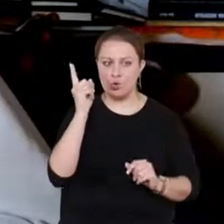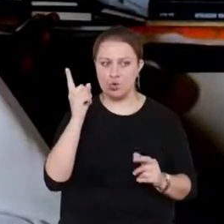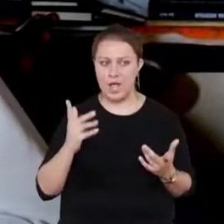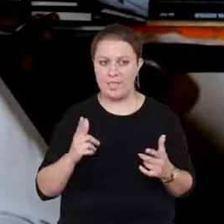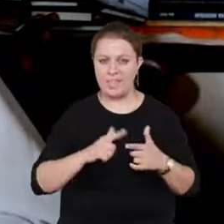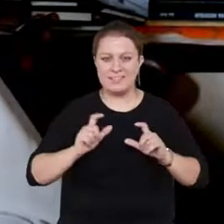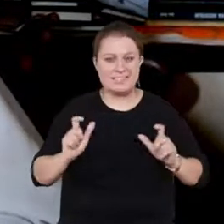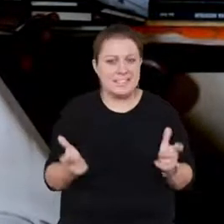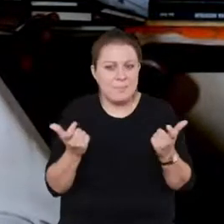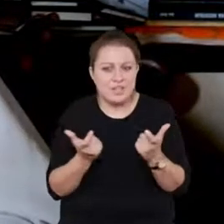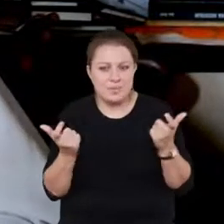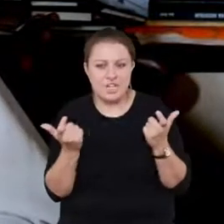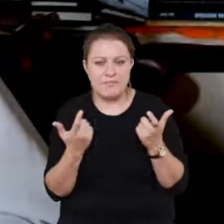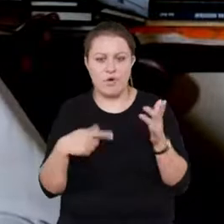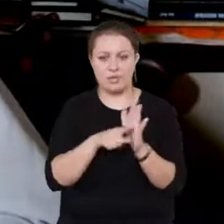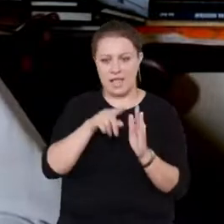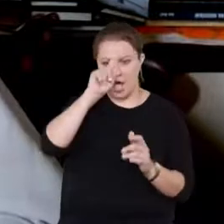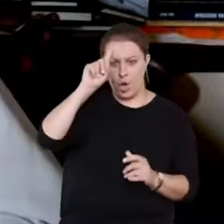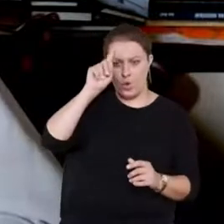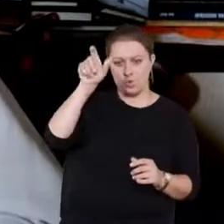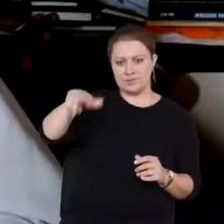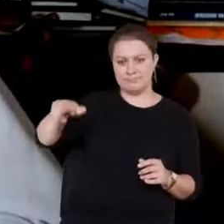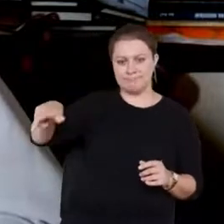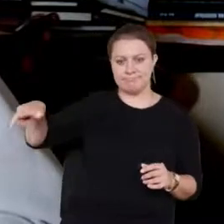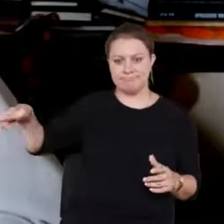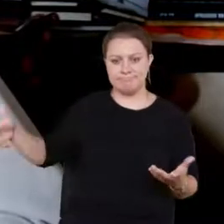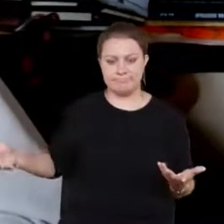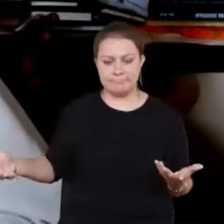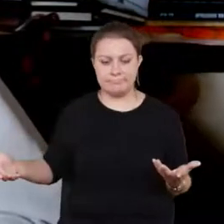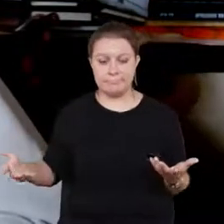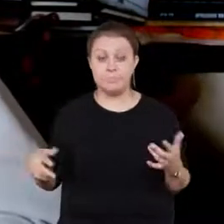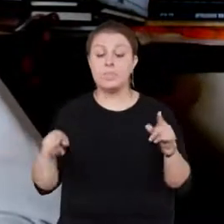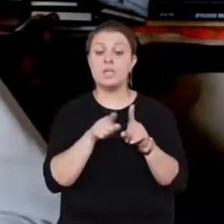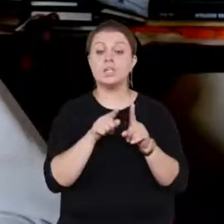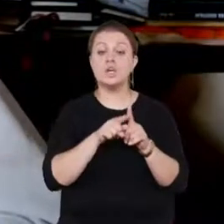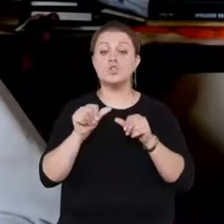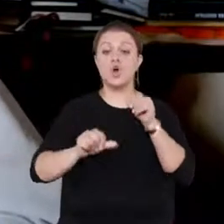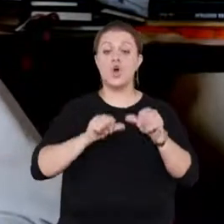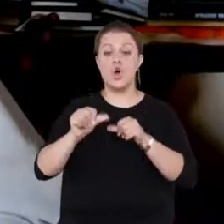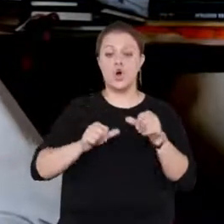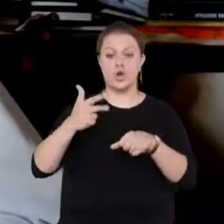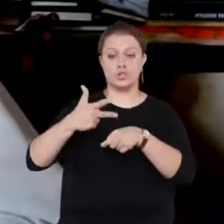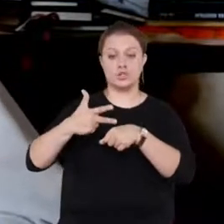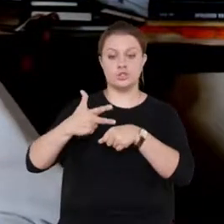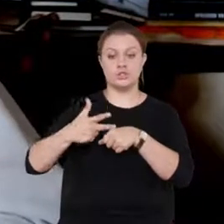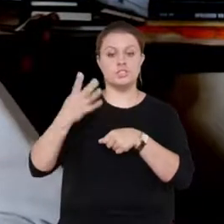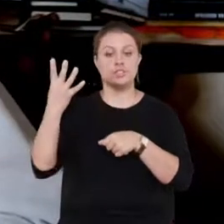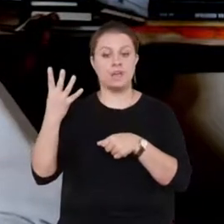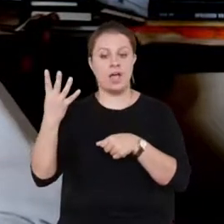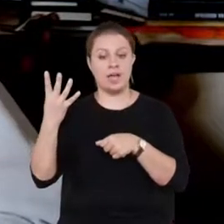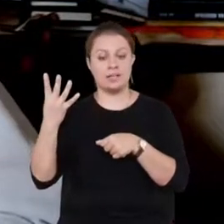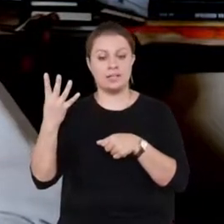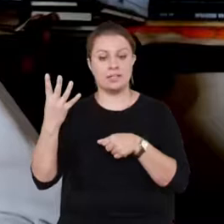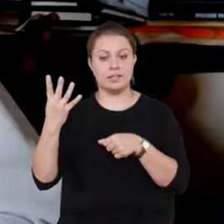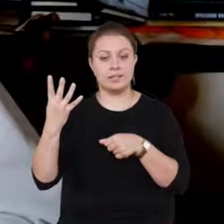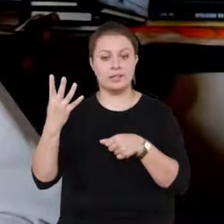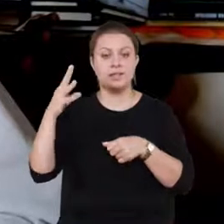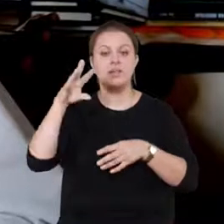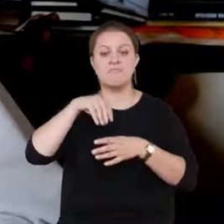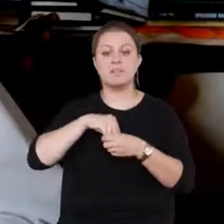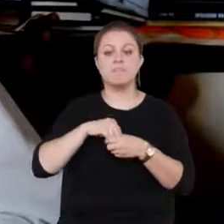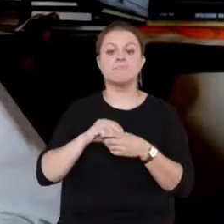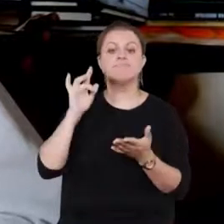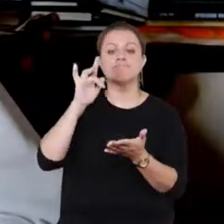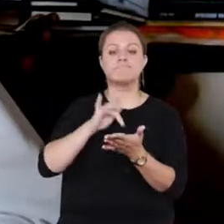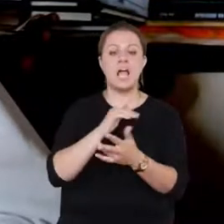również. I po drugie, rok 34 to jest zmiażdżenie w